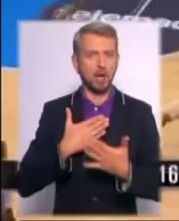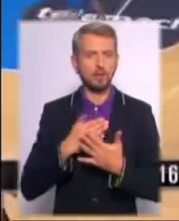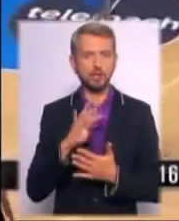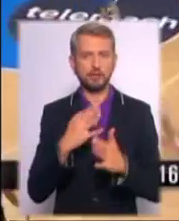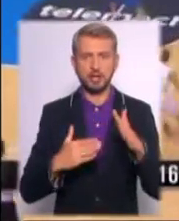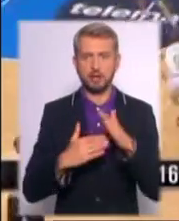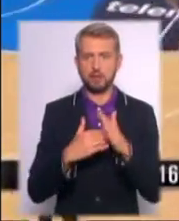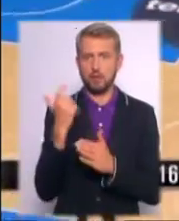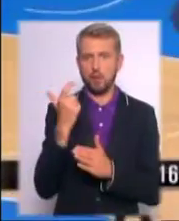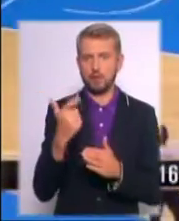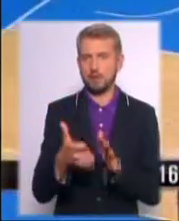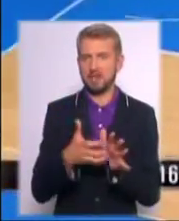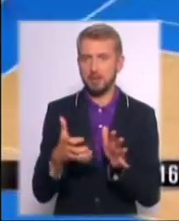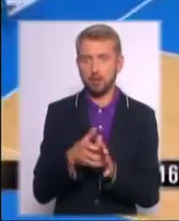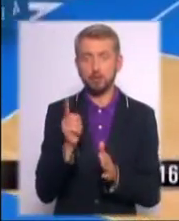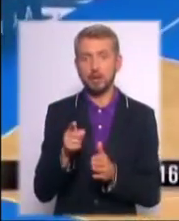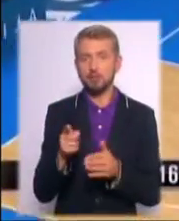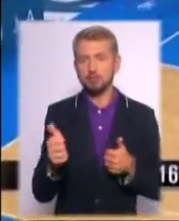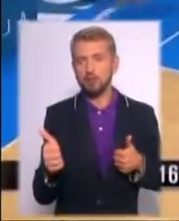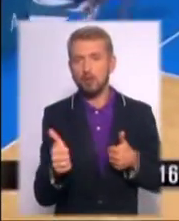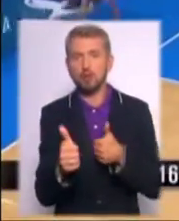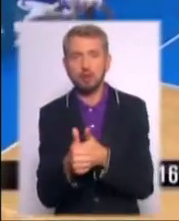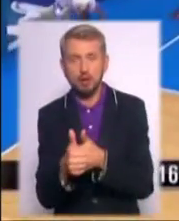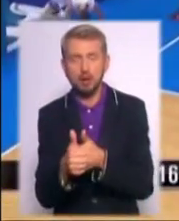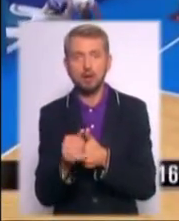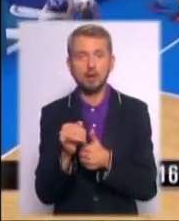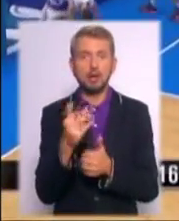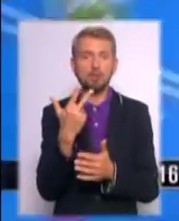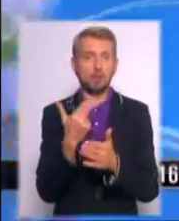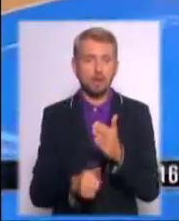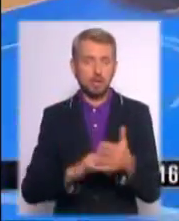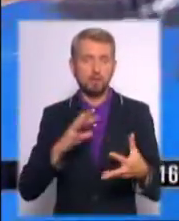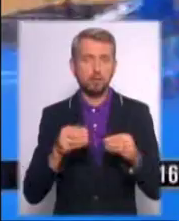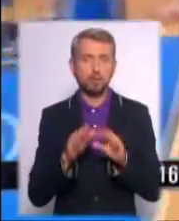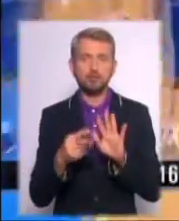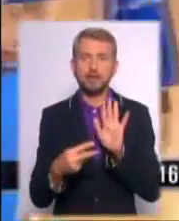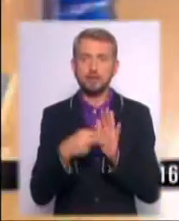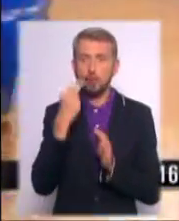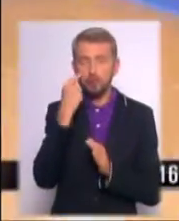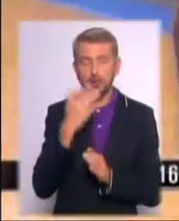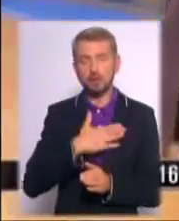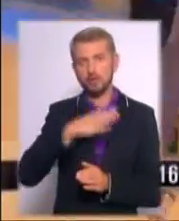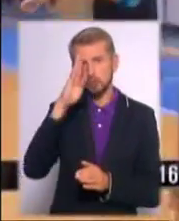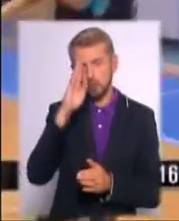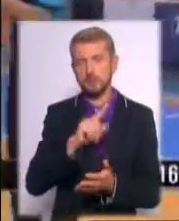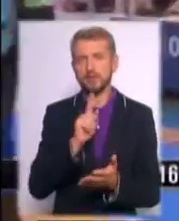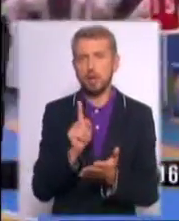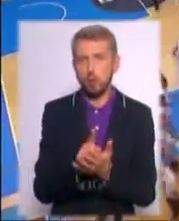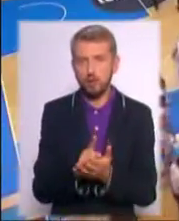чверті гостям забракло, проте скоротити відставання і програти у підсумку лише 7 очок нашим хлопцям вдалося.